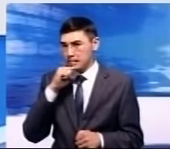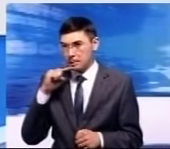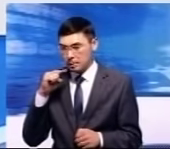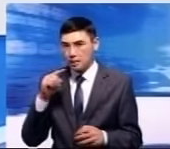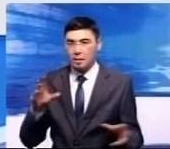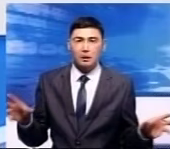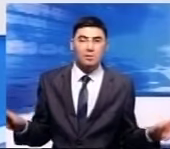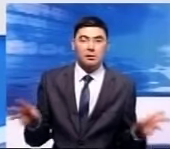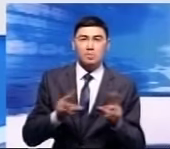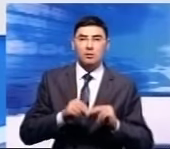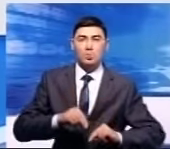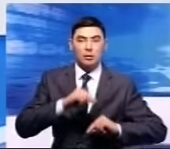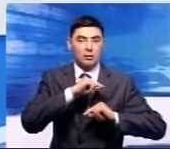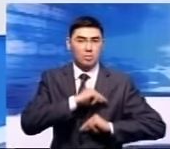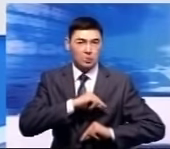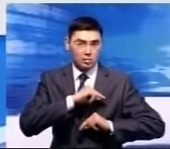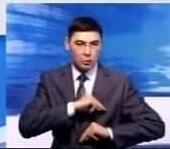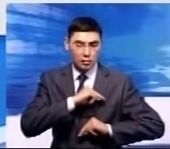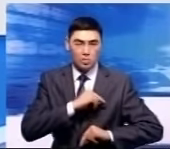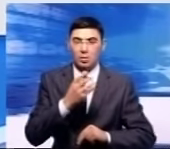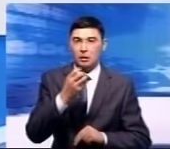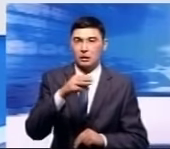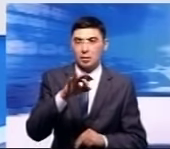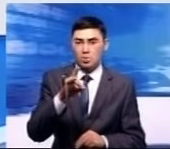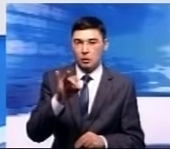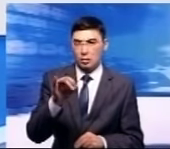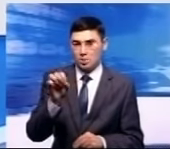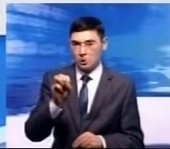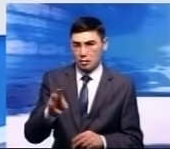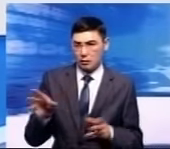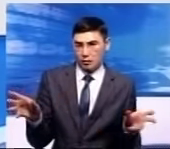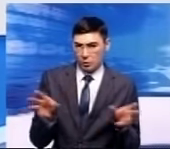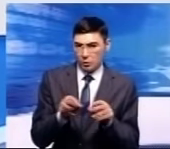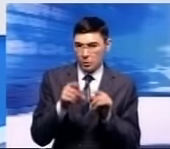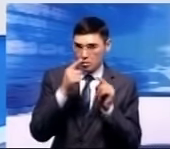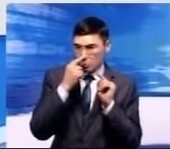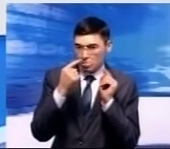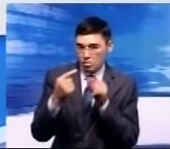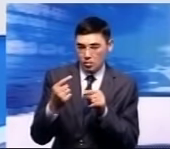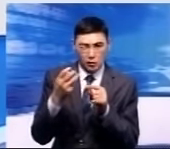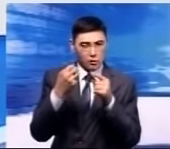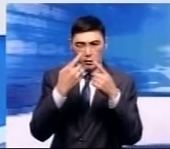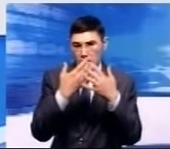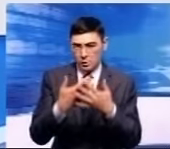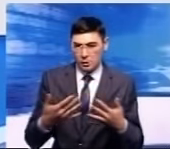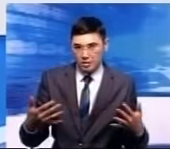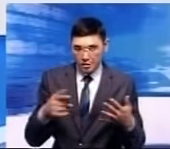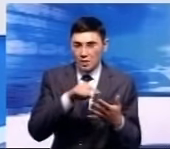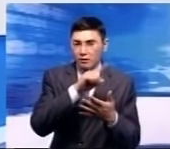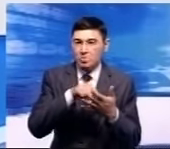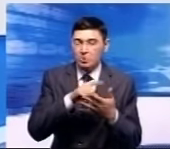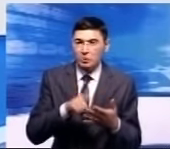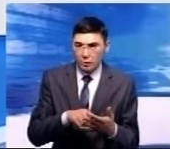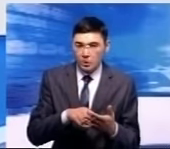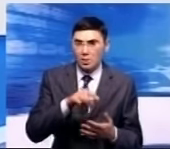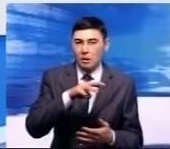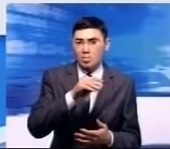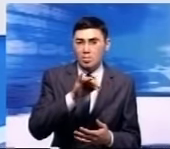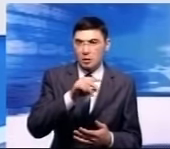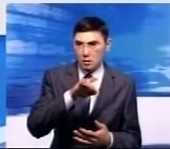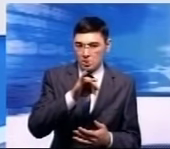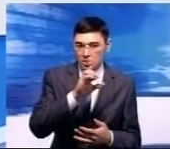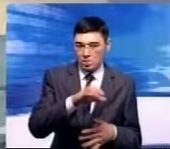проблемы противодействия международному терроризму и экстремизму. Эти вопросы обсуждены в ходе встречи комитетов Мажилиса парламента Республики